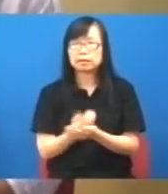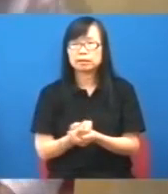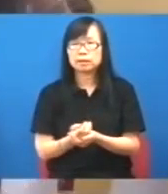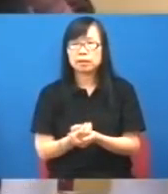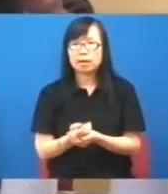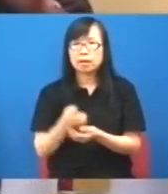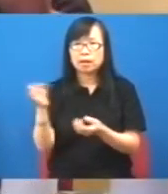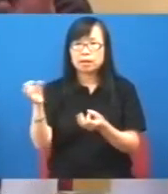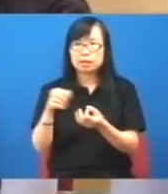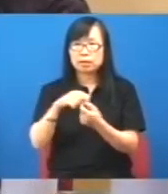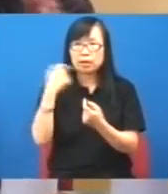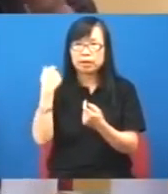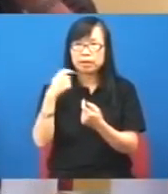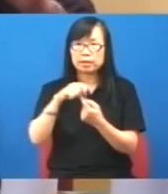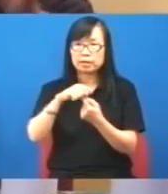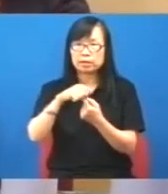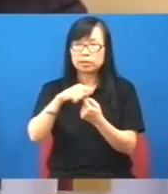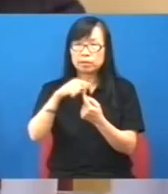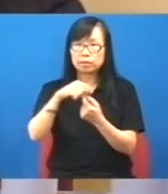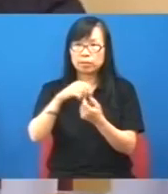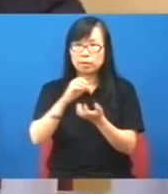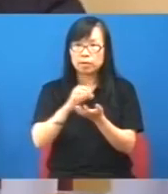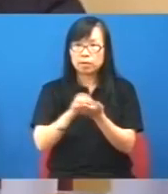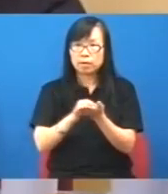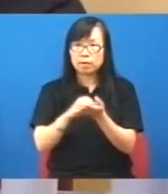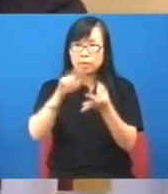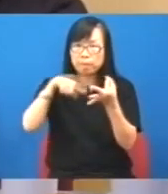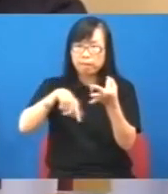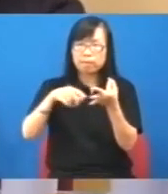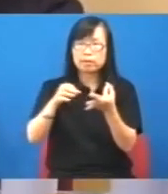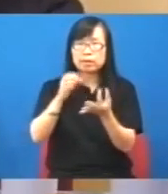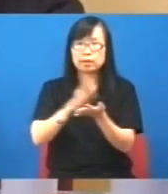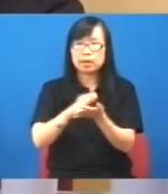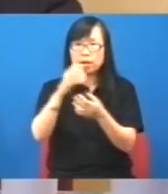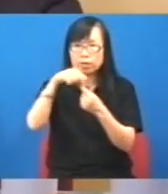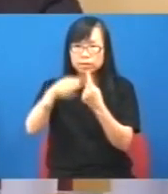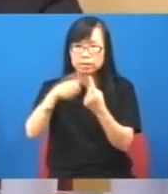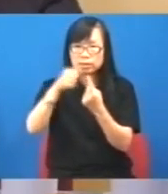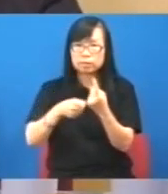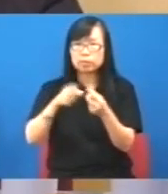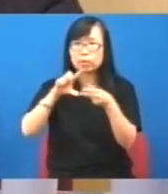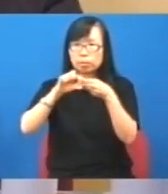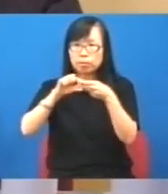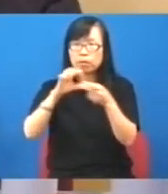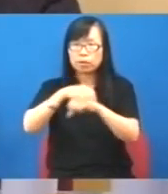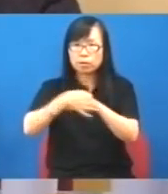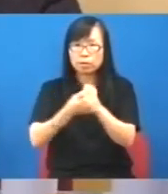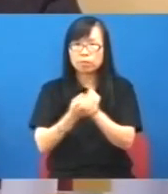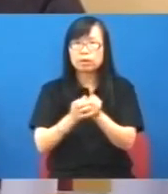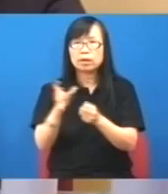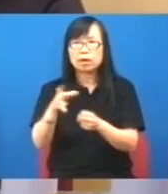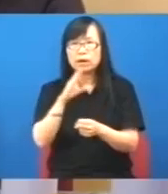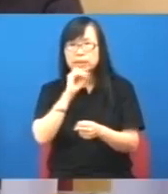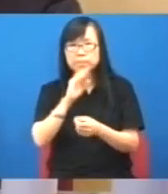地滿咧就喺呢個加勒比海咧就為所欲為嘅。咁呢個香蕉共和國係點樣咧？就係有話説有一次咧，就我唔